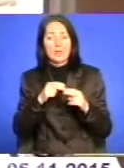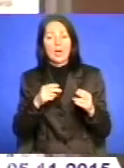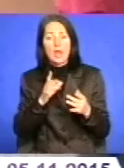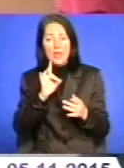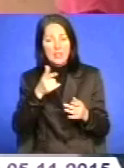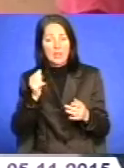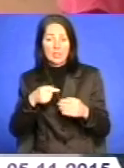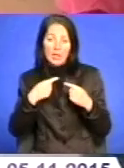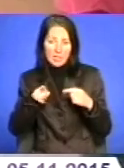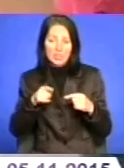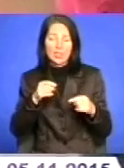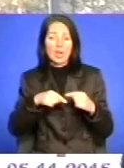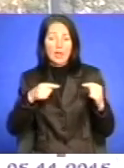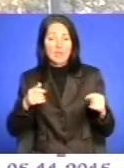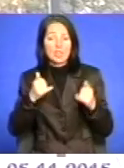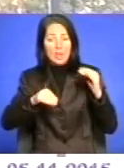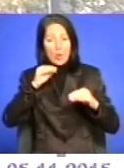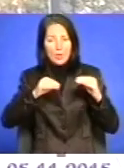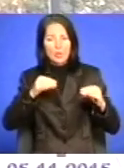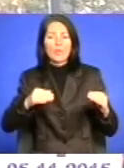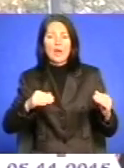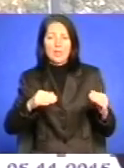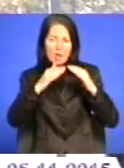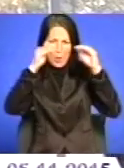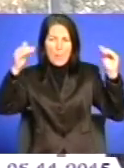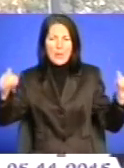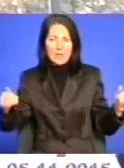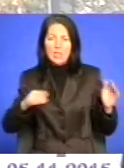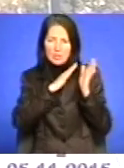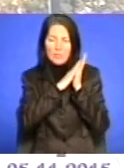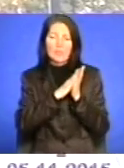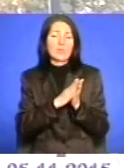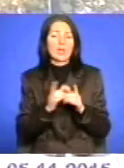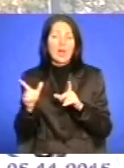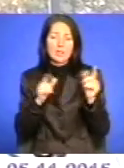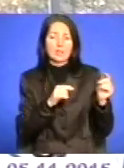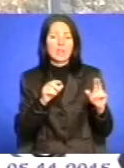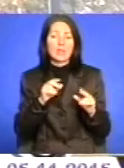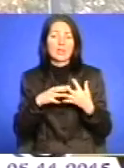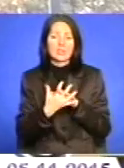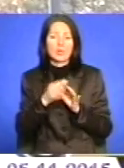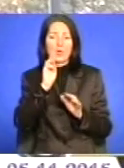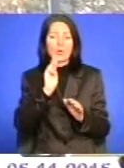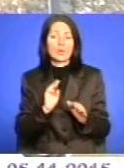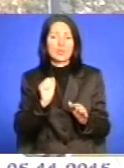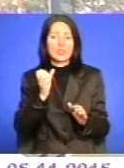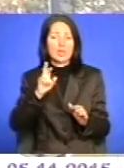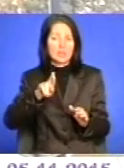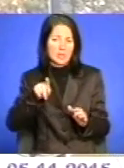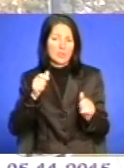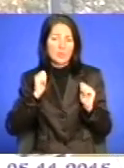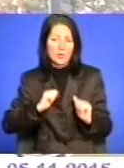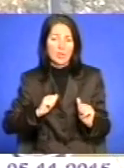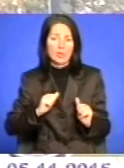облаштування бліндажів. Їздили на щастя, їздили далі, ну, на щастя більш-менш спокійно, далі на Капітанову